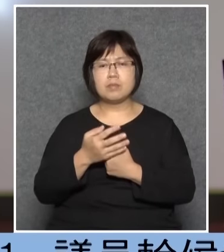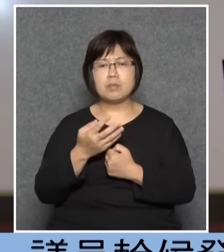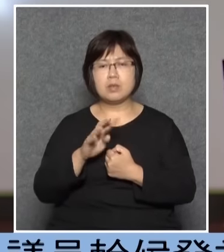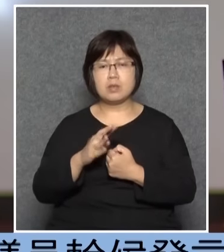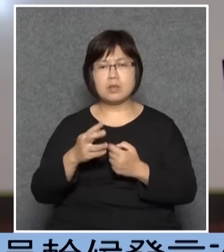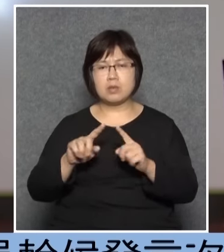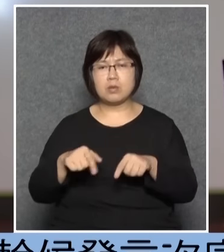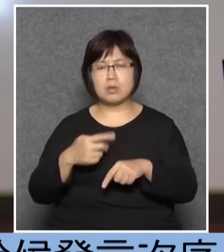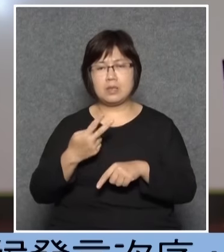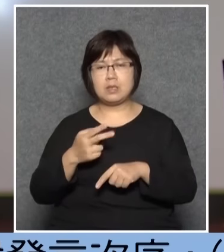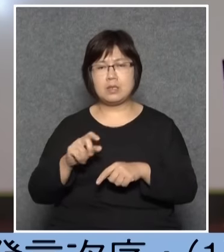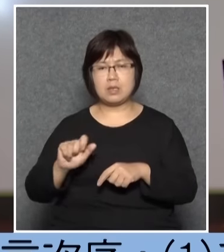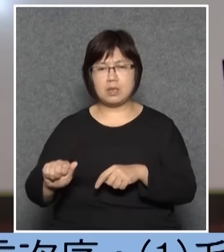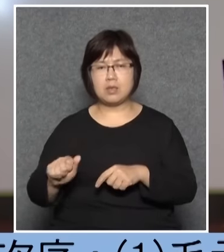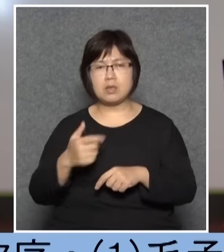44(2)(a) 同埋